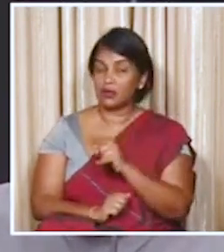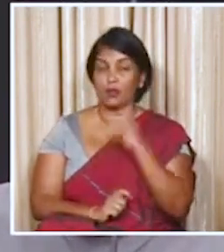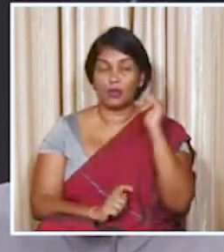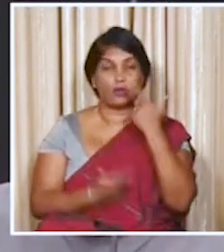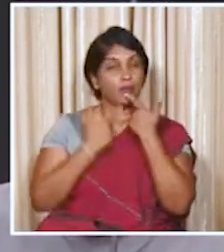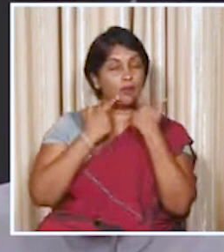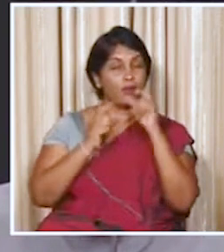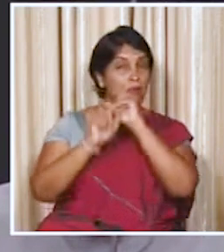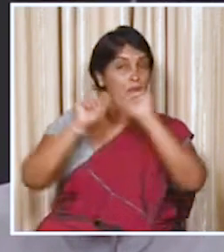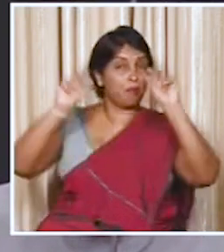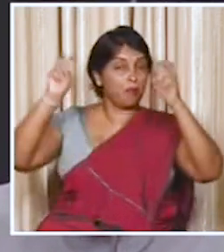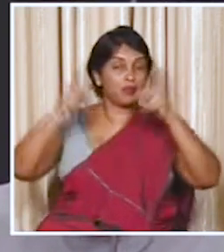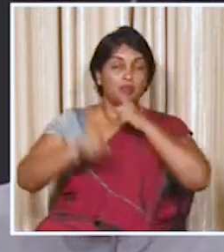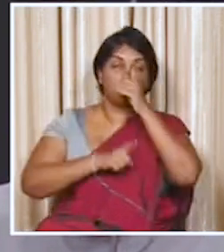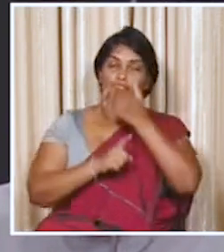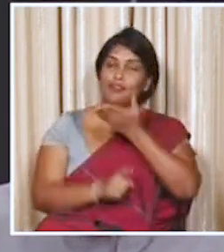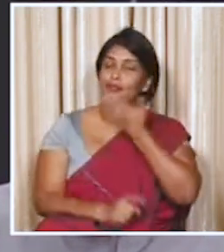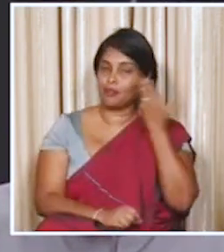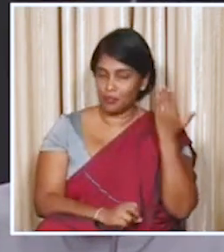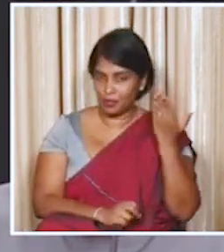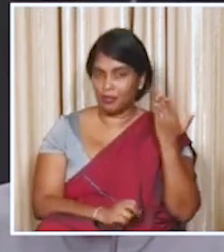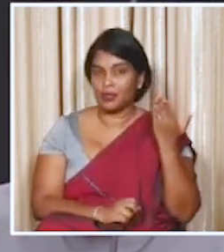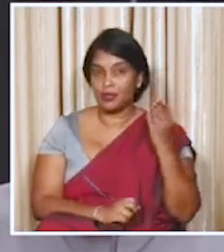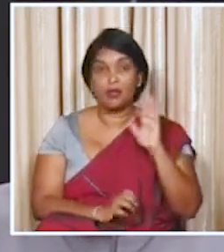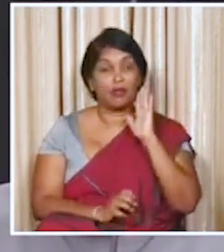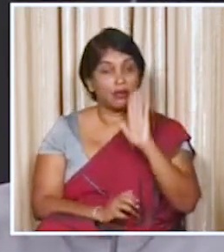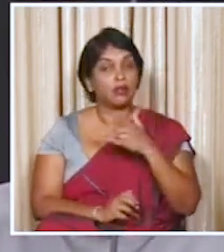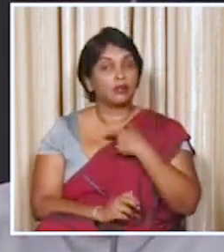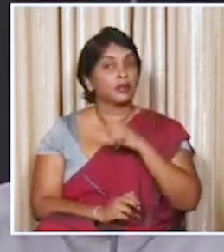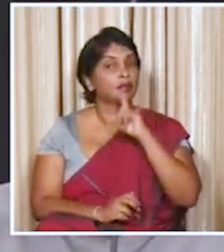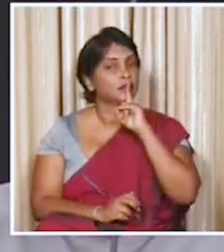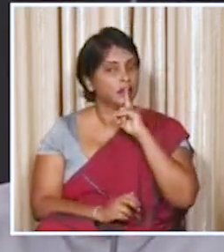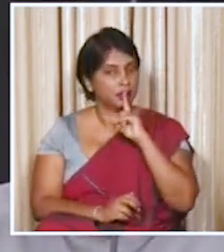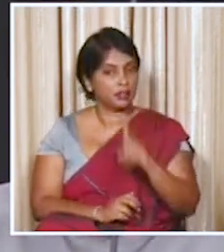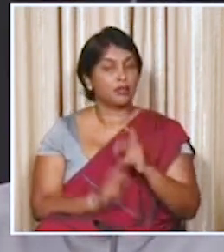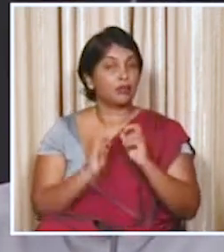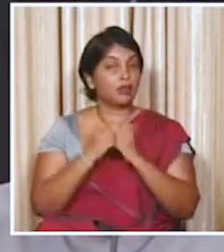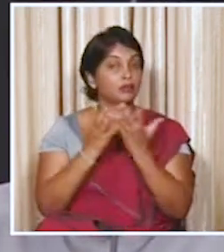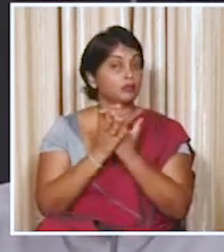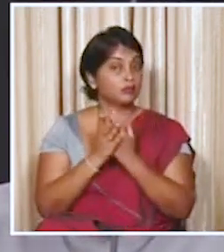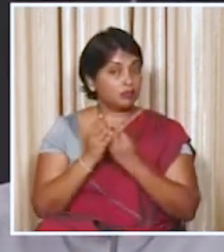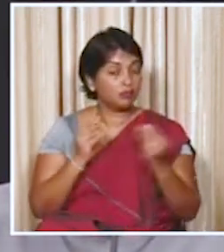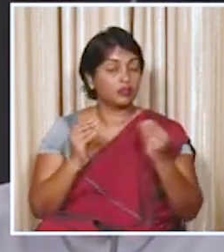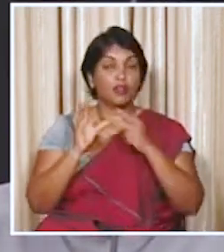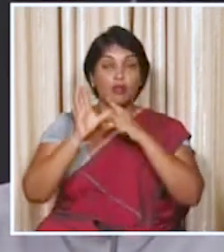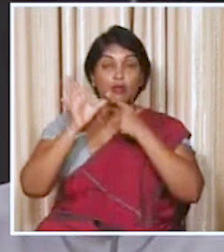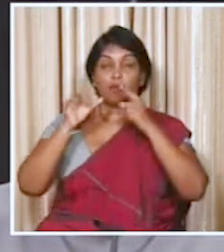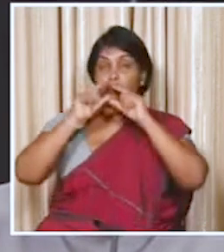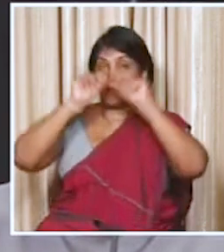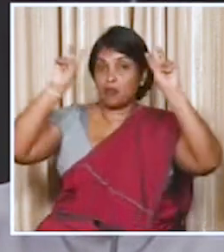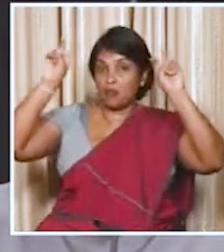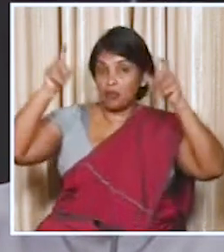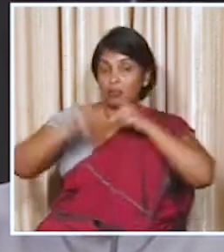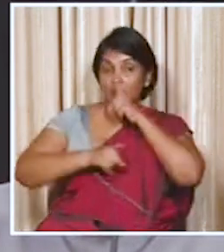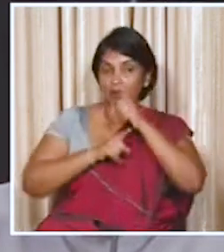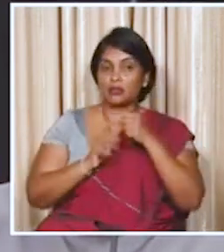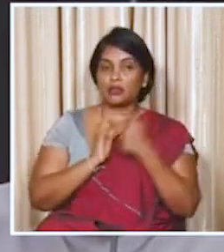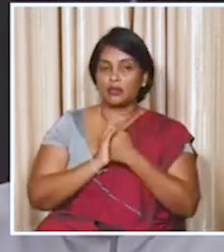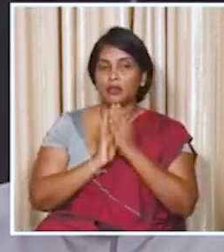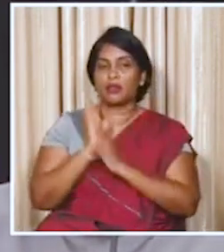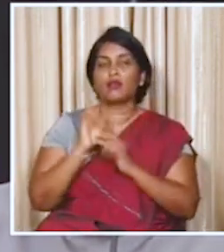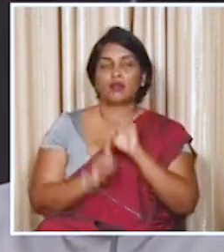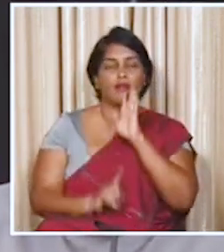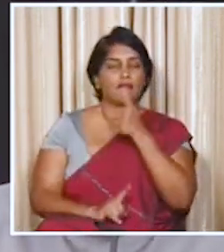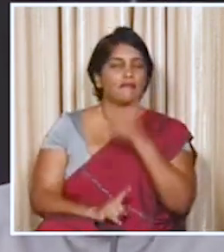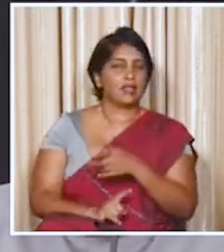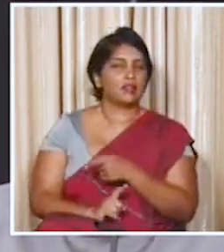Janapriya matruga kena kata kerana buluan obat tuh mila. Habis api obat tuh mila, tekian memang ada wisan dulu tekke matruga kata kerana tamai garu mantri tuh mereka tidak